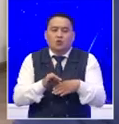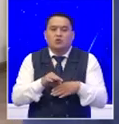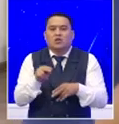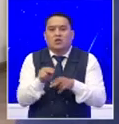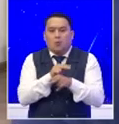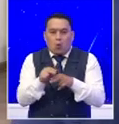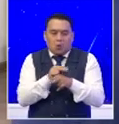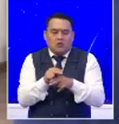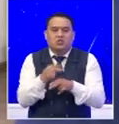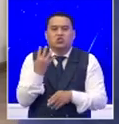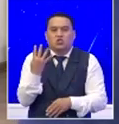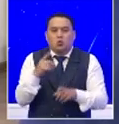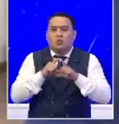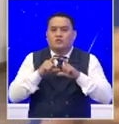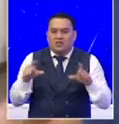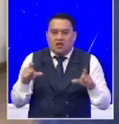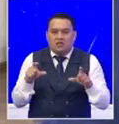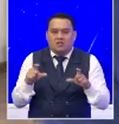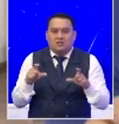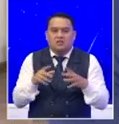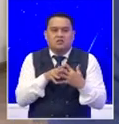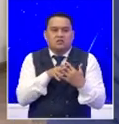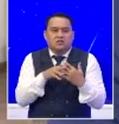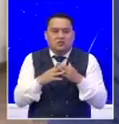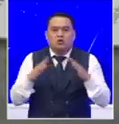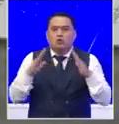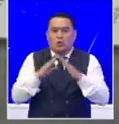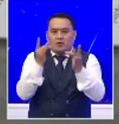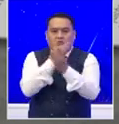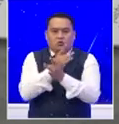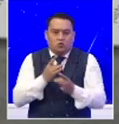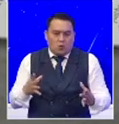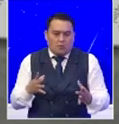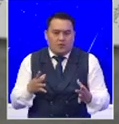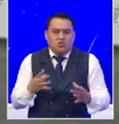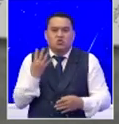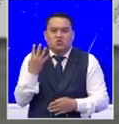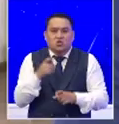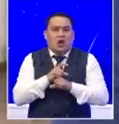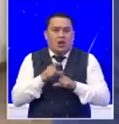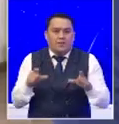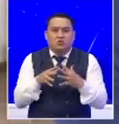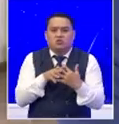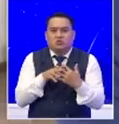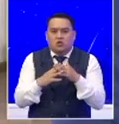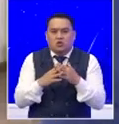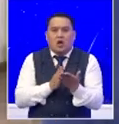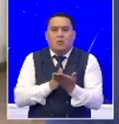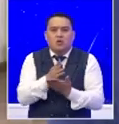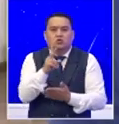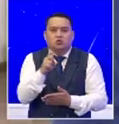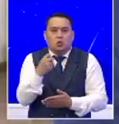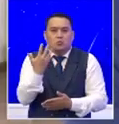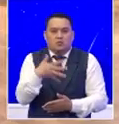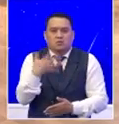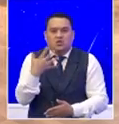ремонт 4 зданий сельских домов культуры. 4 объекта дома сельской культуры направлено